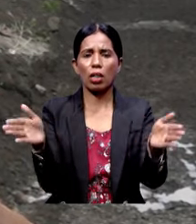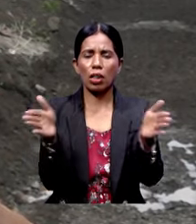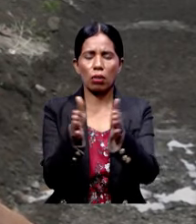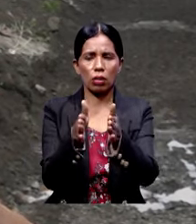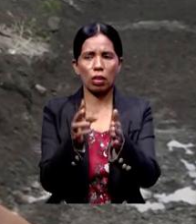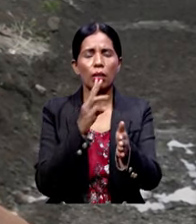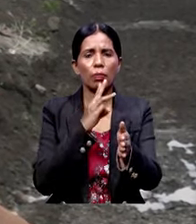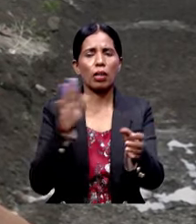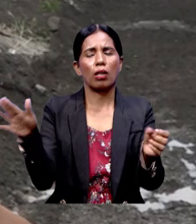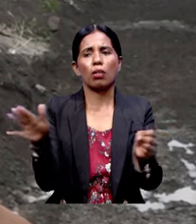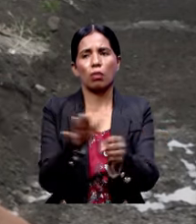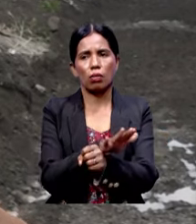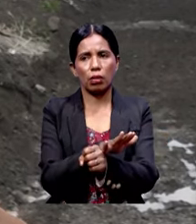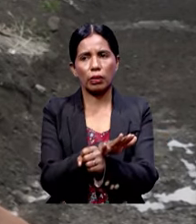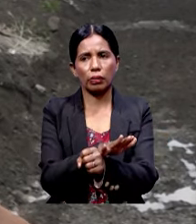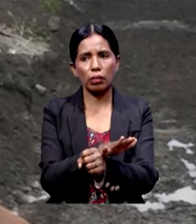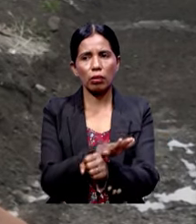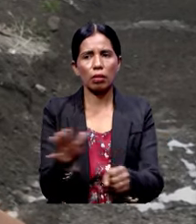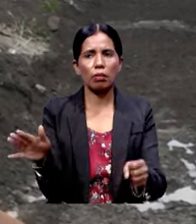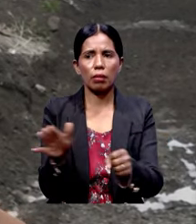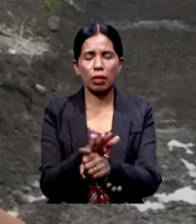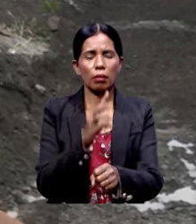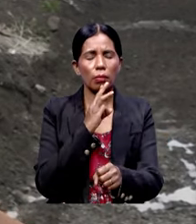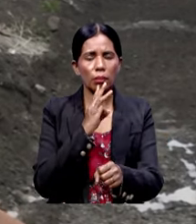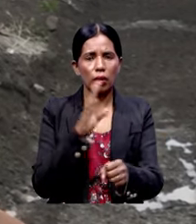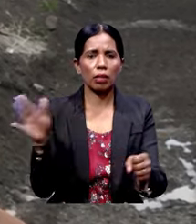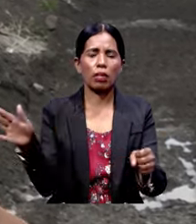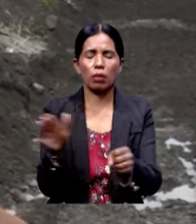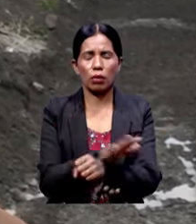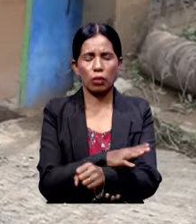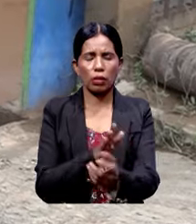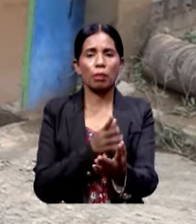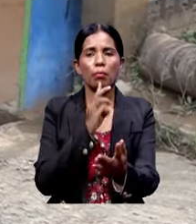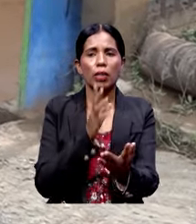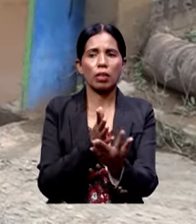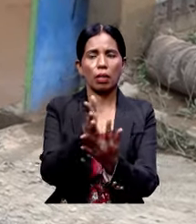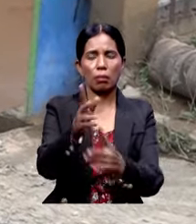na nakon na rai nek nakon sai fali mai be sai la diat. Antau stama fali.